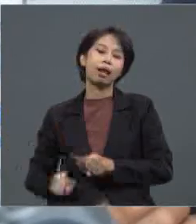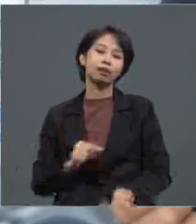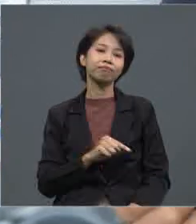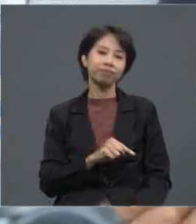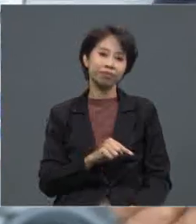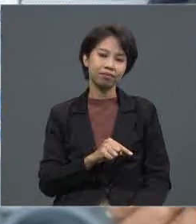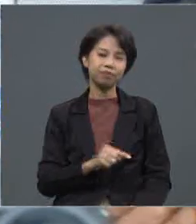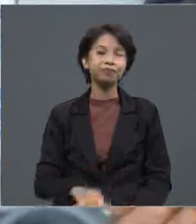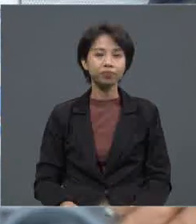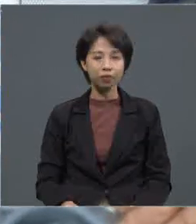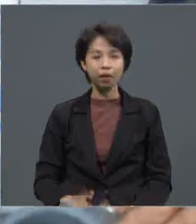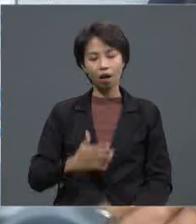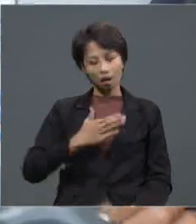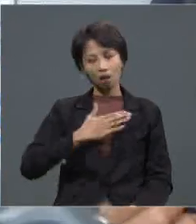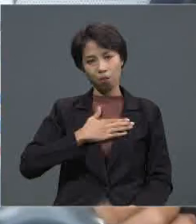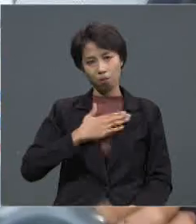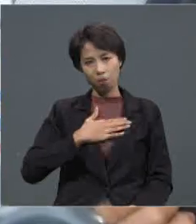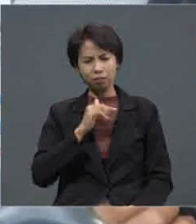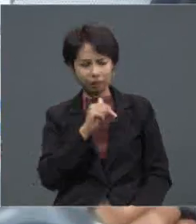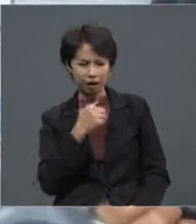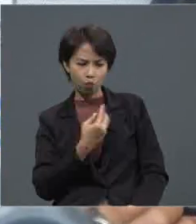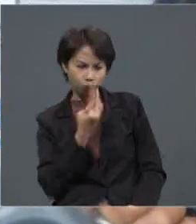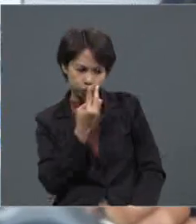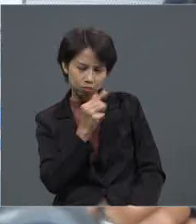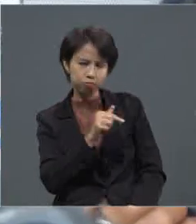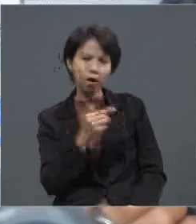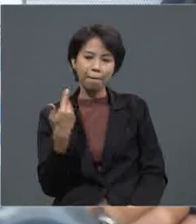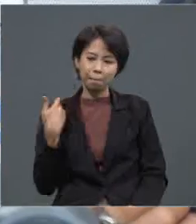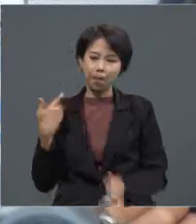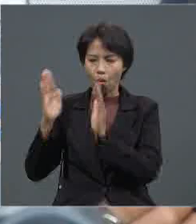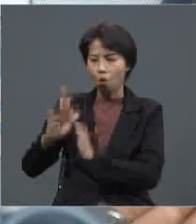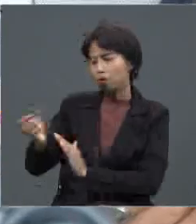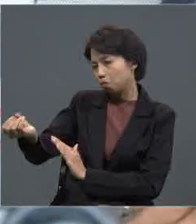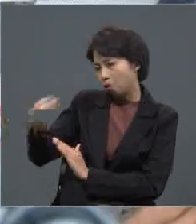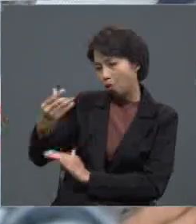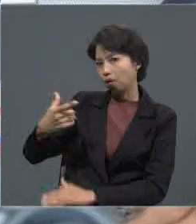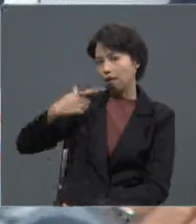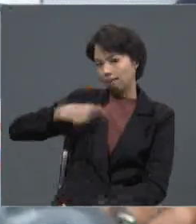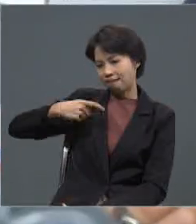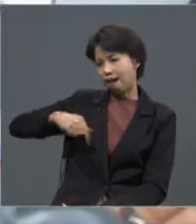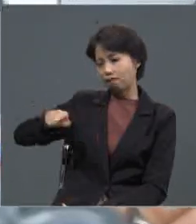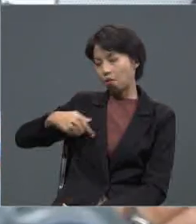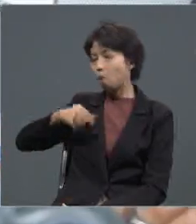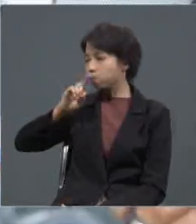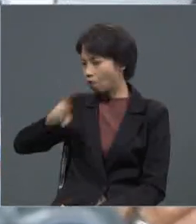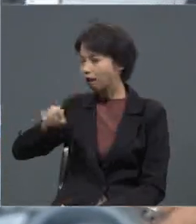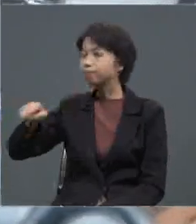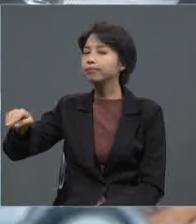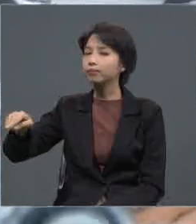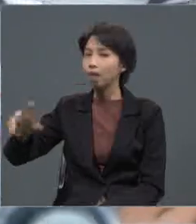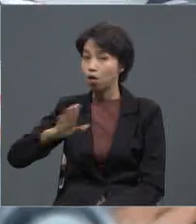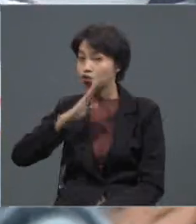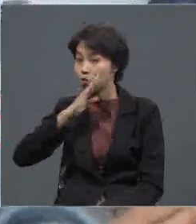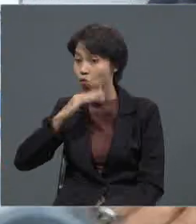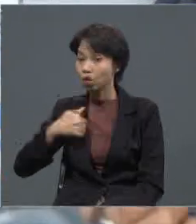ครับแล้วก็ผมได้ติดตามทางผู้เสียหายบางคนมาบอกผมว่าทนายไปขู่เขาว่าครับว่าถ้าหากว่ามาให้